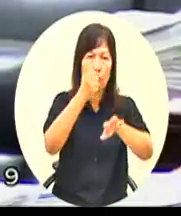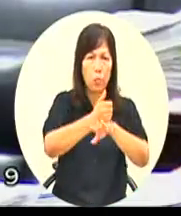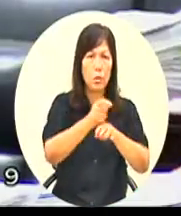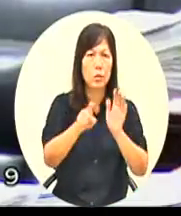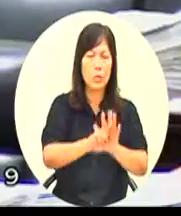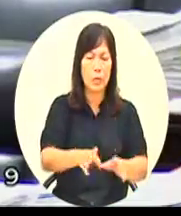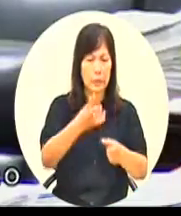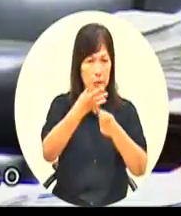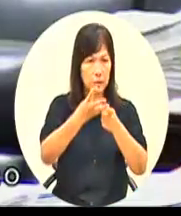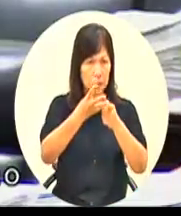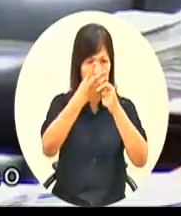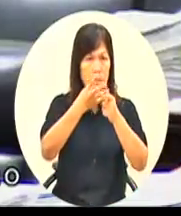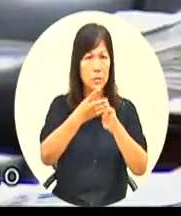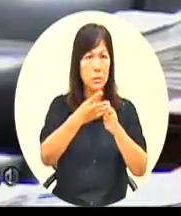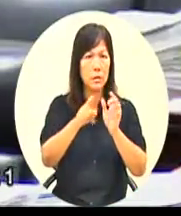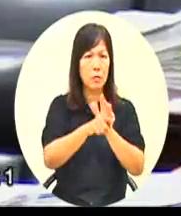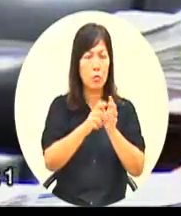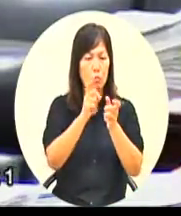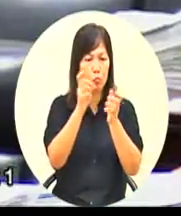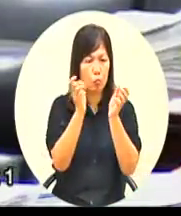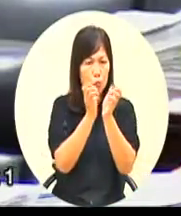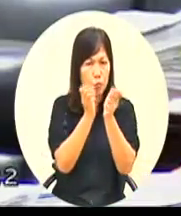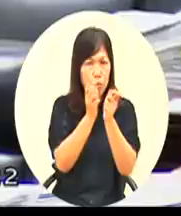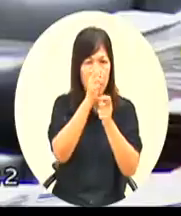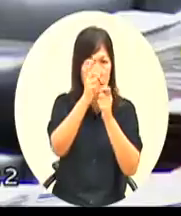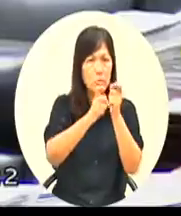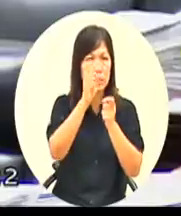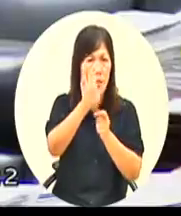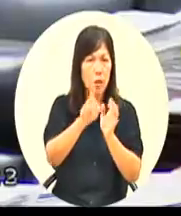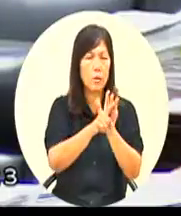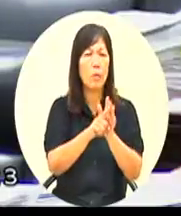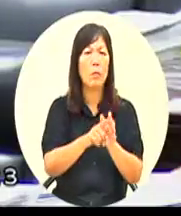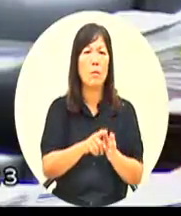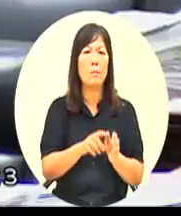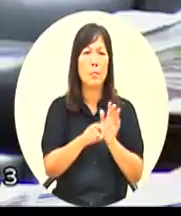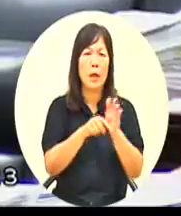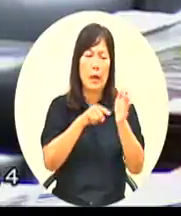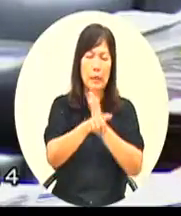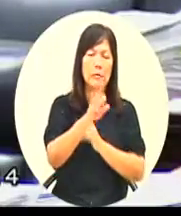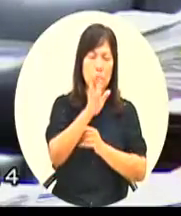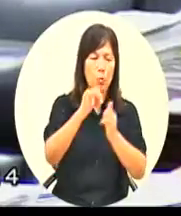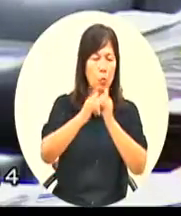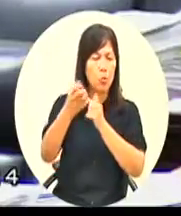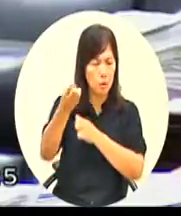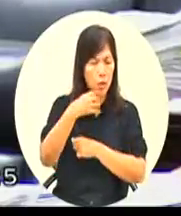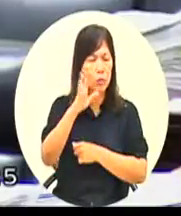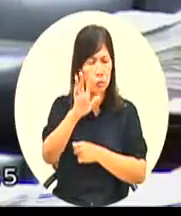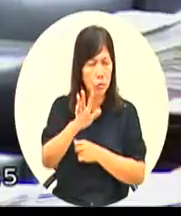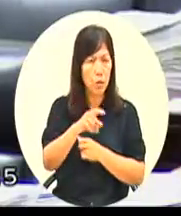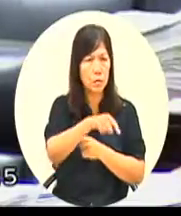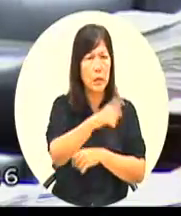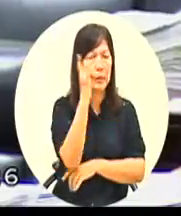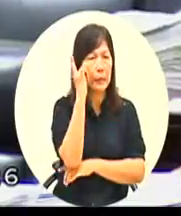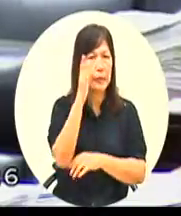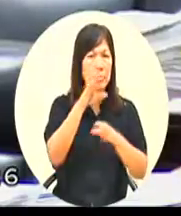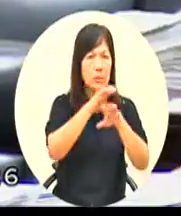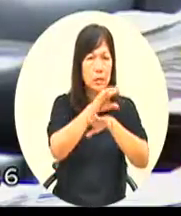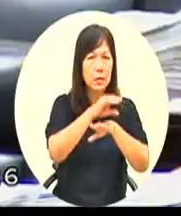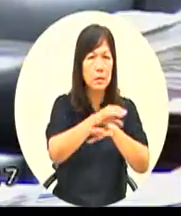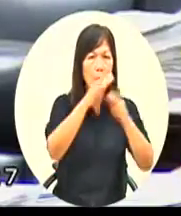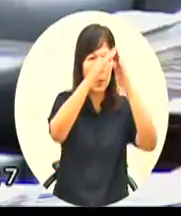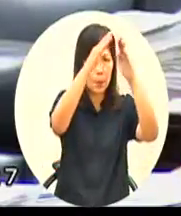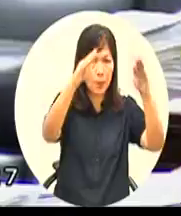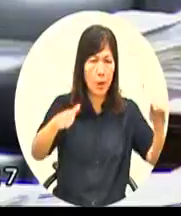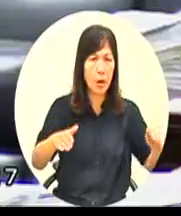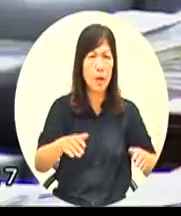已经第四届了哈，大概已经也快十年了，已经有一再的有居民在反映说，那个候车亭它只是一个候